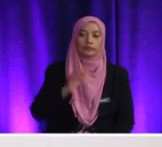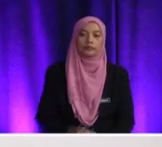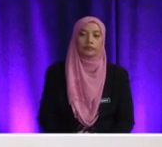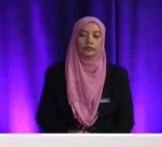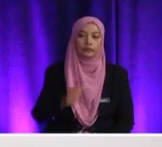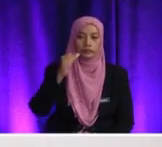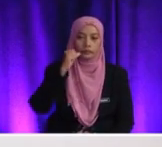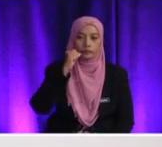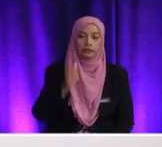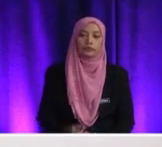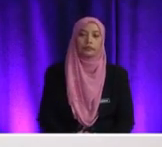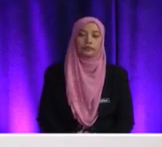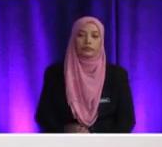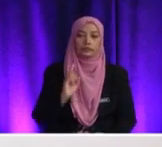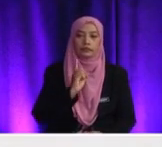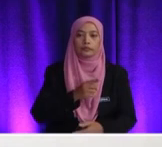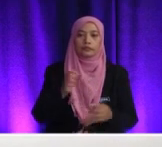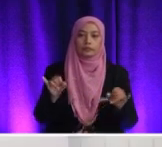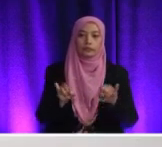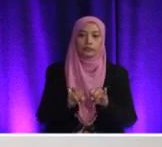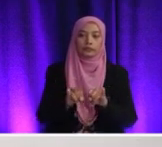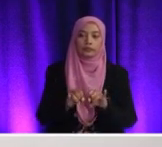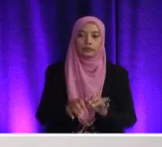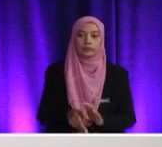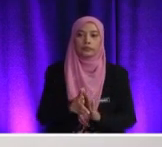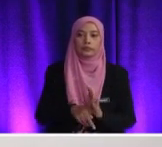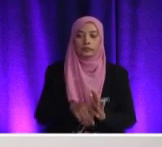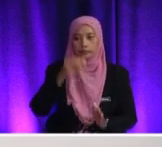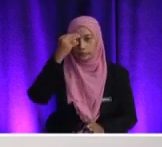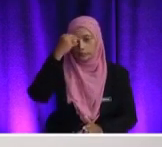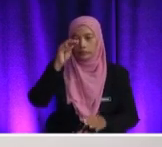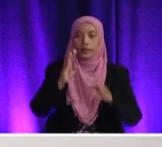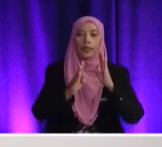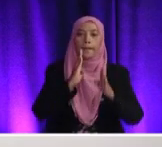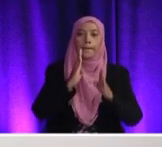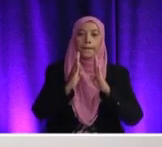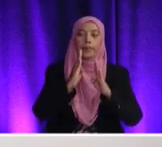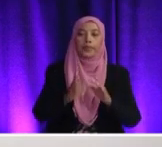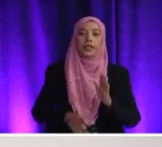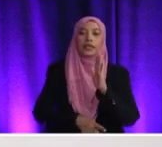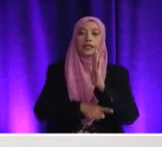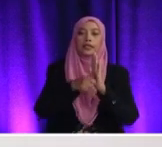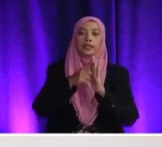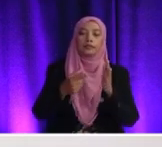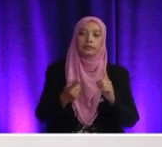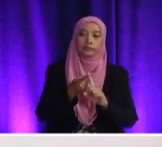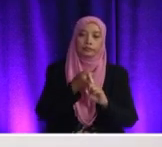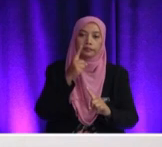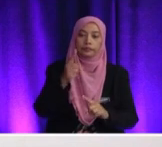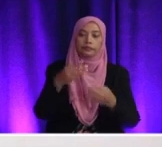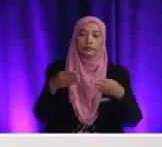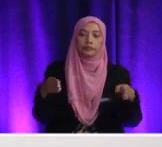Hai Betul tapi hai kita juga hendaklah mempunyai kemahiran berkomunikasi bukan sekadar menguasai lebih daripada satu base